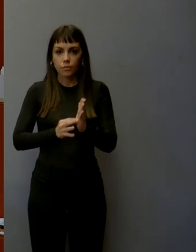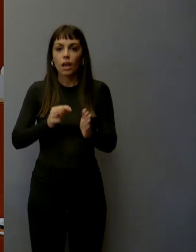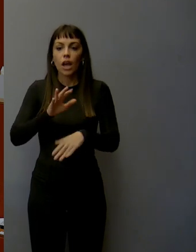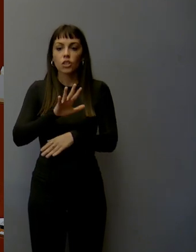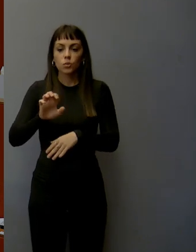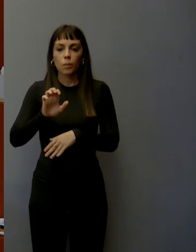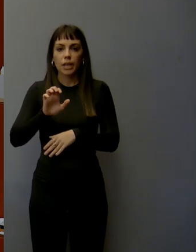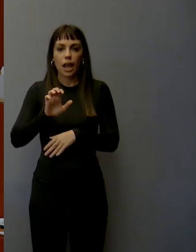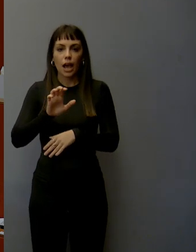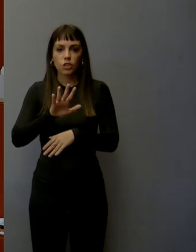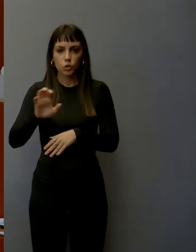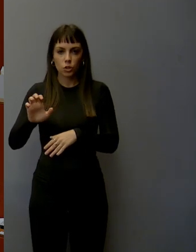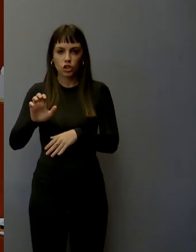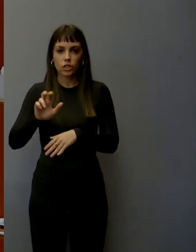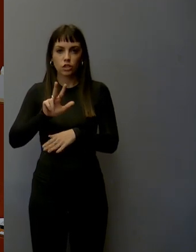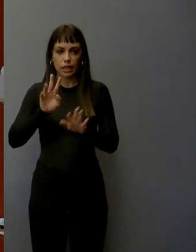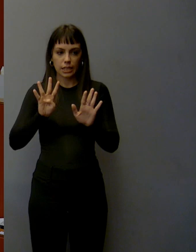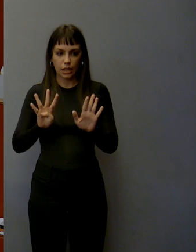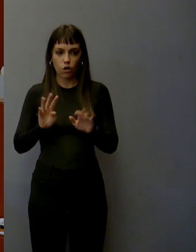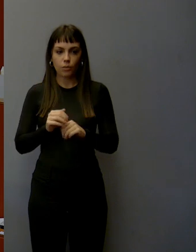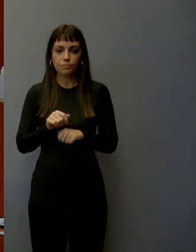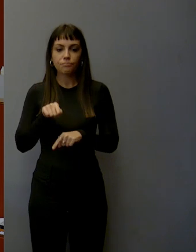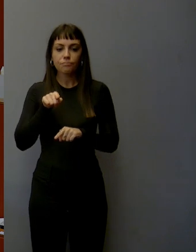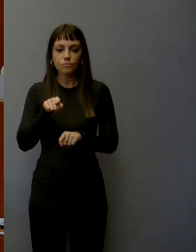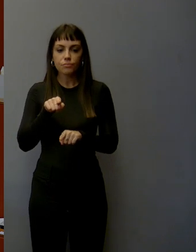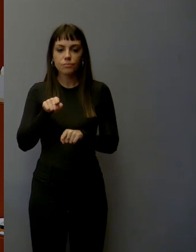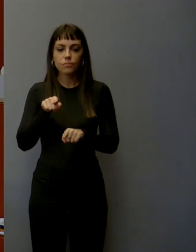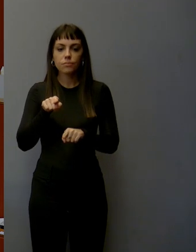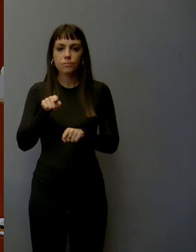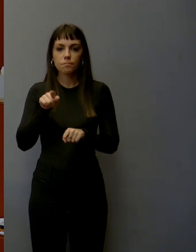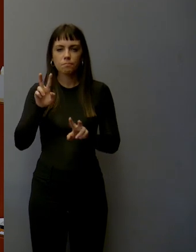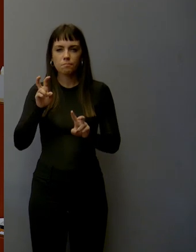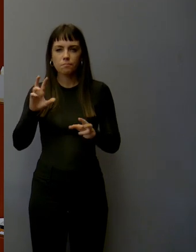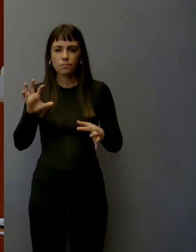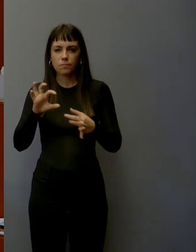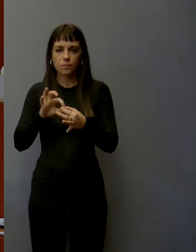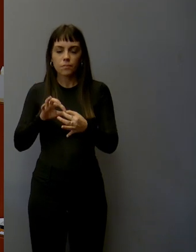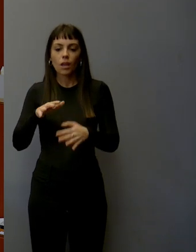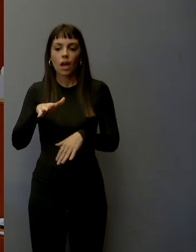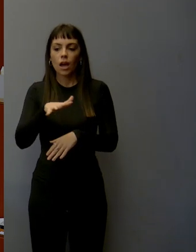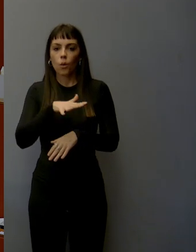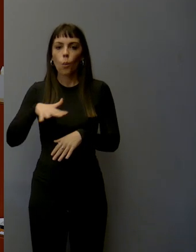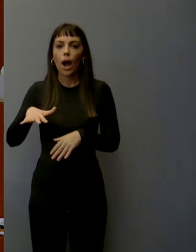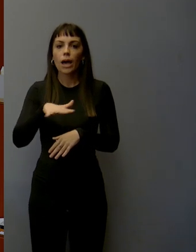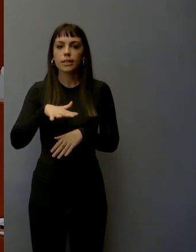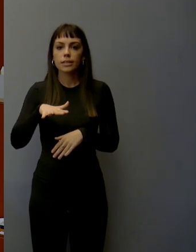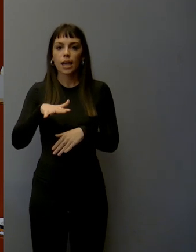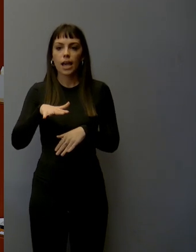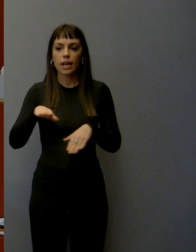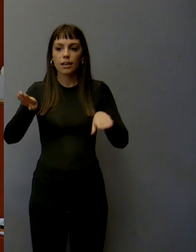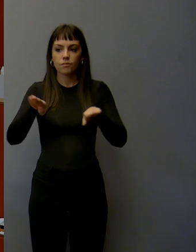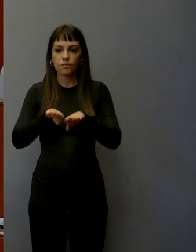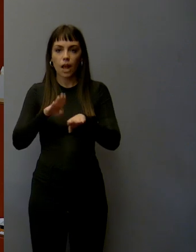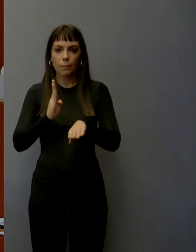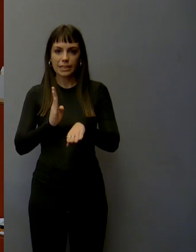è la prevenzione degli incendi Per quanto riguarda quartieri della Bassa Valbisagno e nello specifico Io